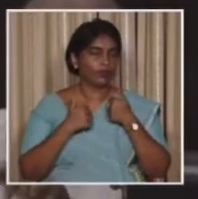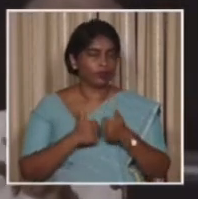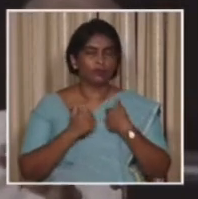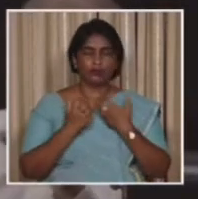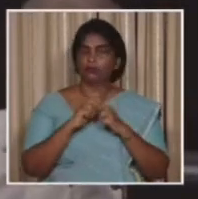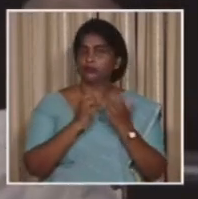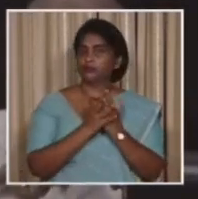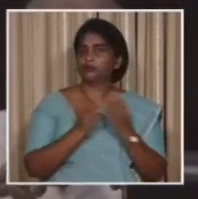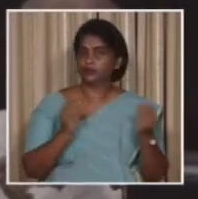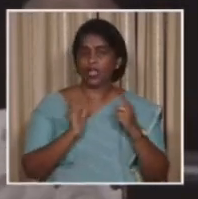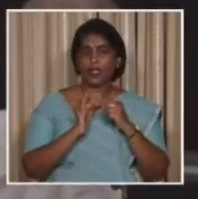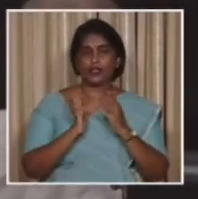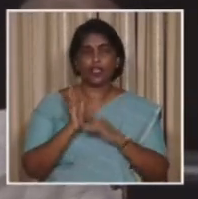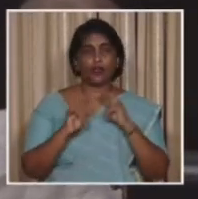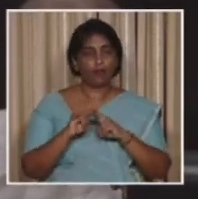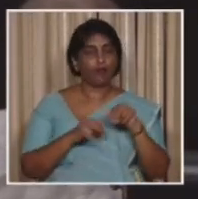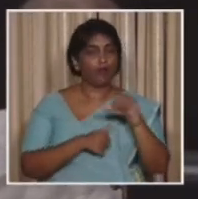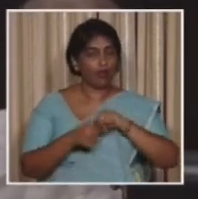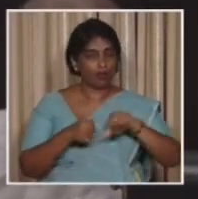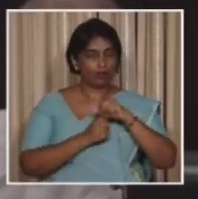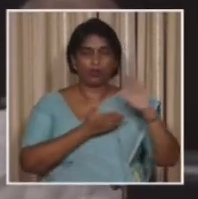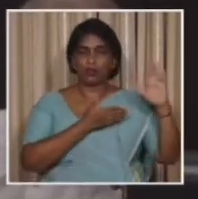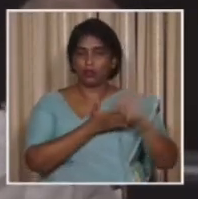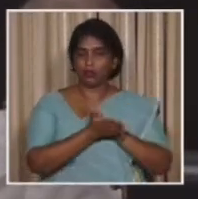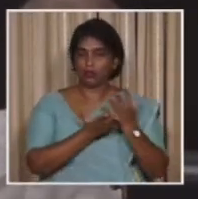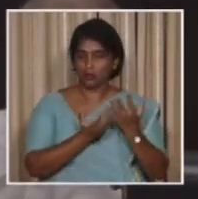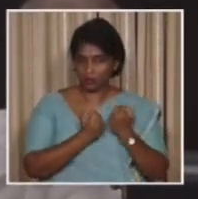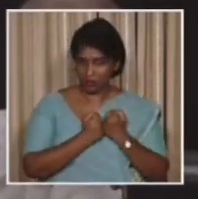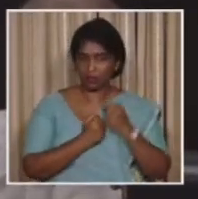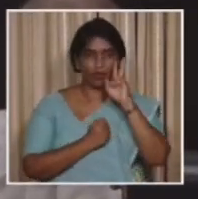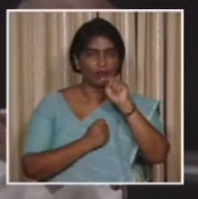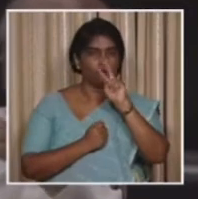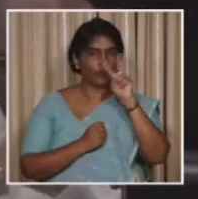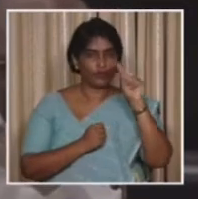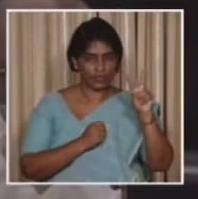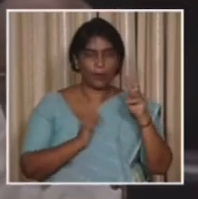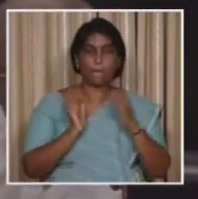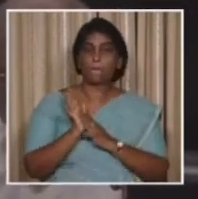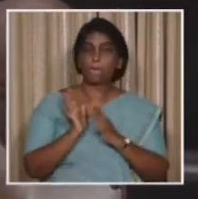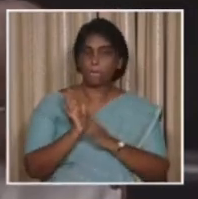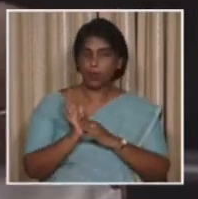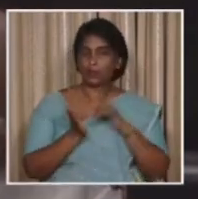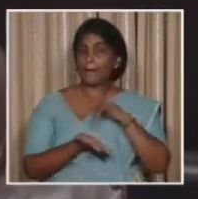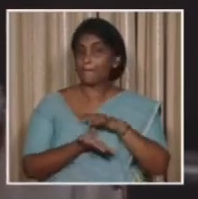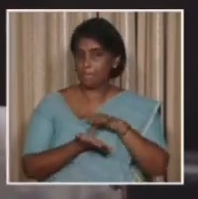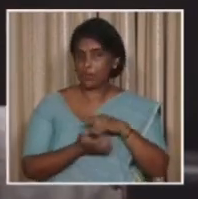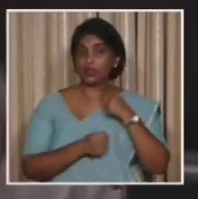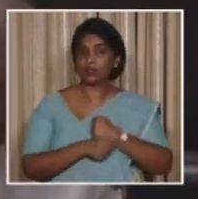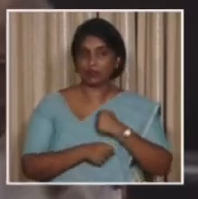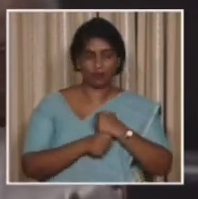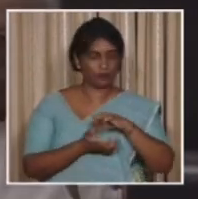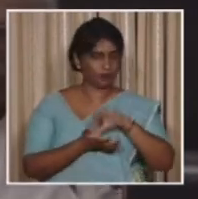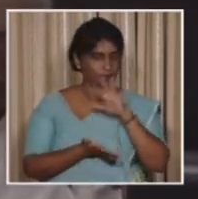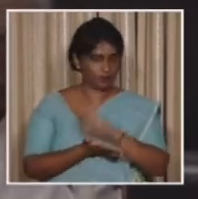විසඳුමක් ලෙස IMF ආයතනයේ සහාය ලබා ගැනීමට 2022 මාර්තු මාස මැද භාගයේදී රජය තීරණය